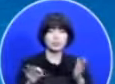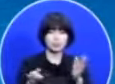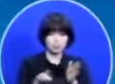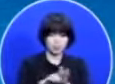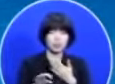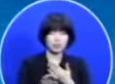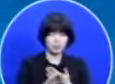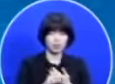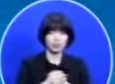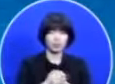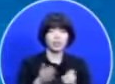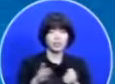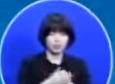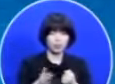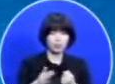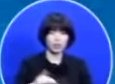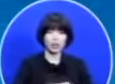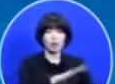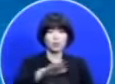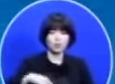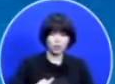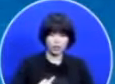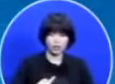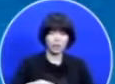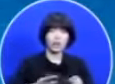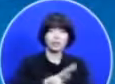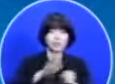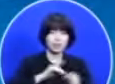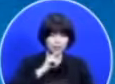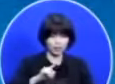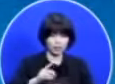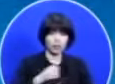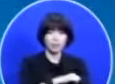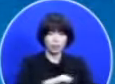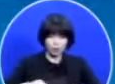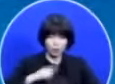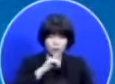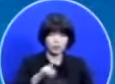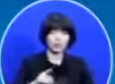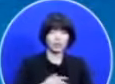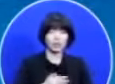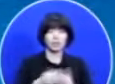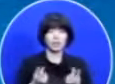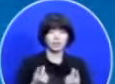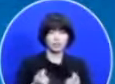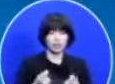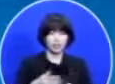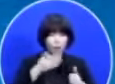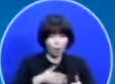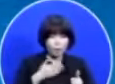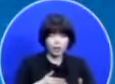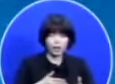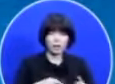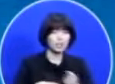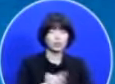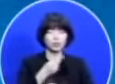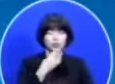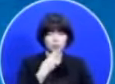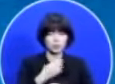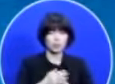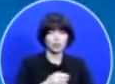그러니 우리에게 사랑하라 용서하라 1기의 권 면 할 것도 사실 없습니다